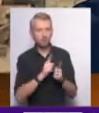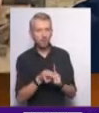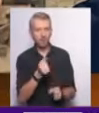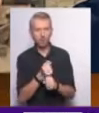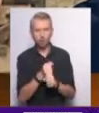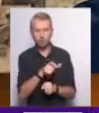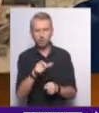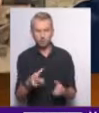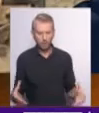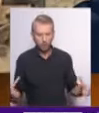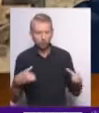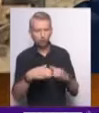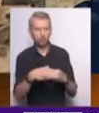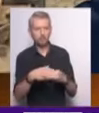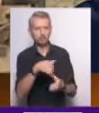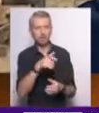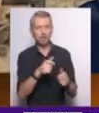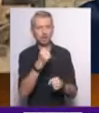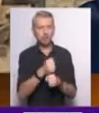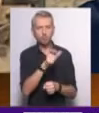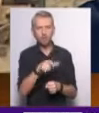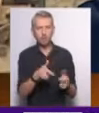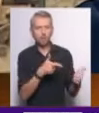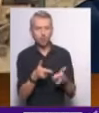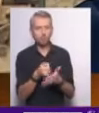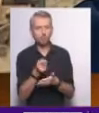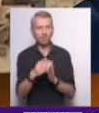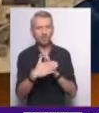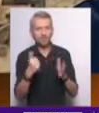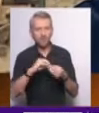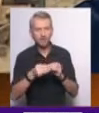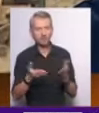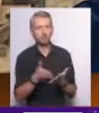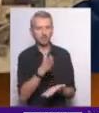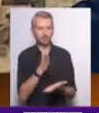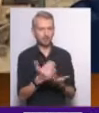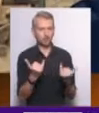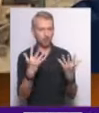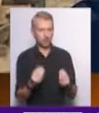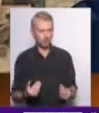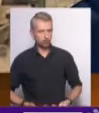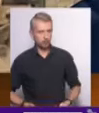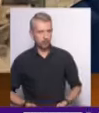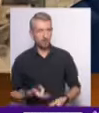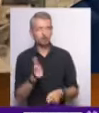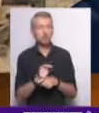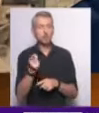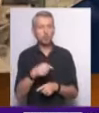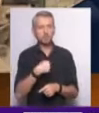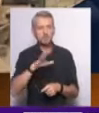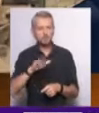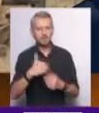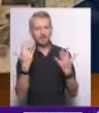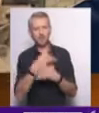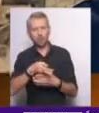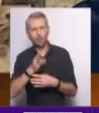згуртованими, робить людей готовими до тих викликів, які ставить зараз сьогоденне життя. І більше того, мені після кінопоказів, під